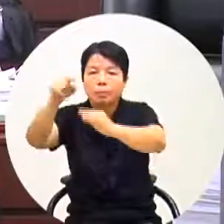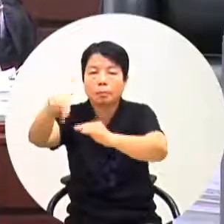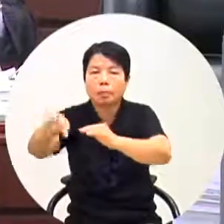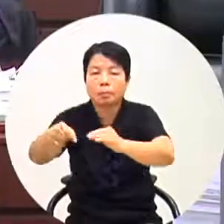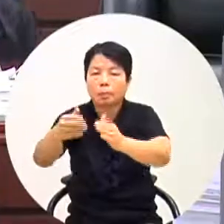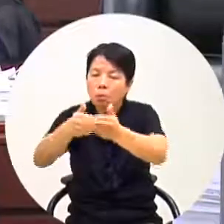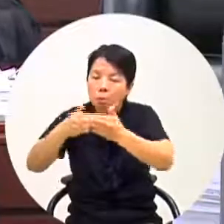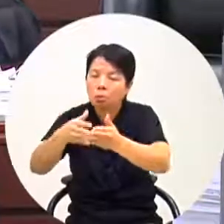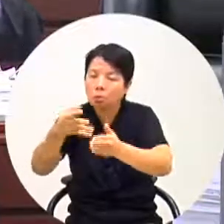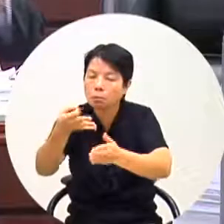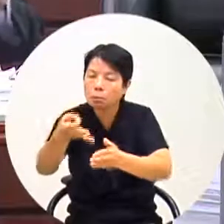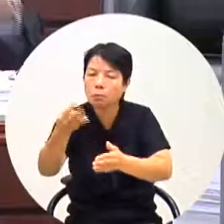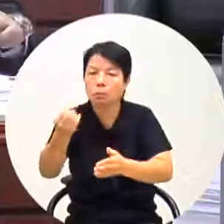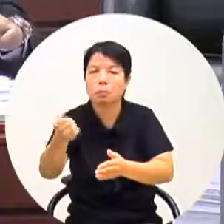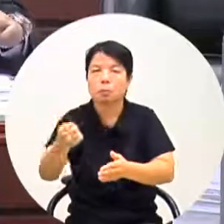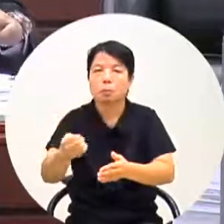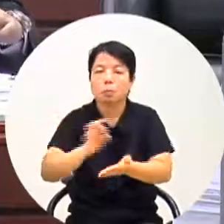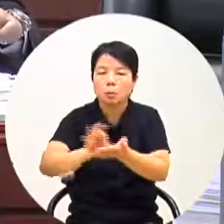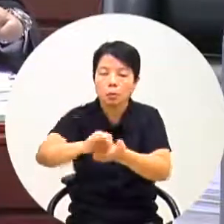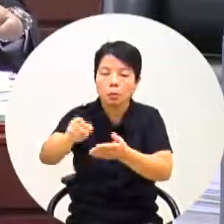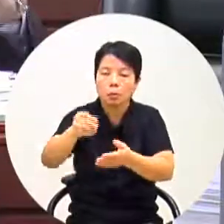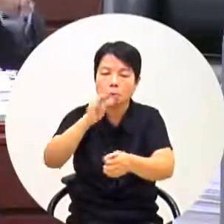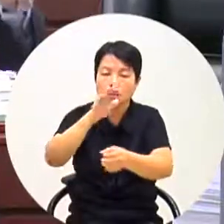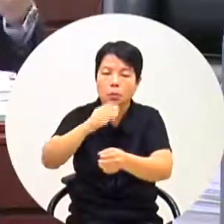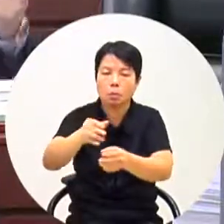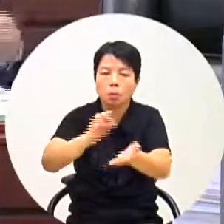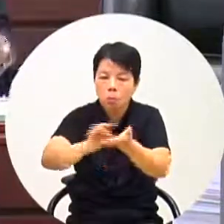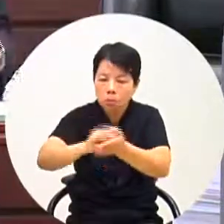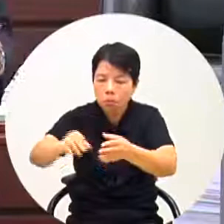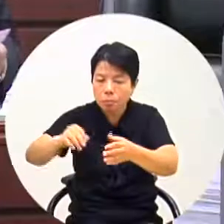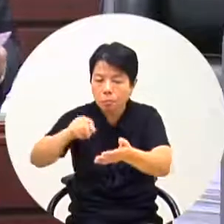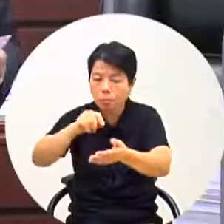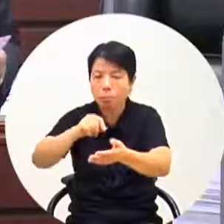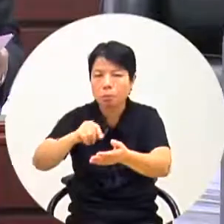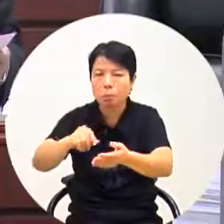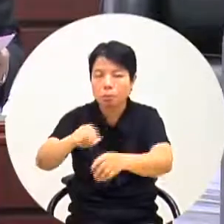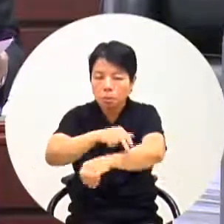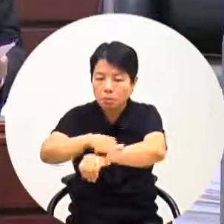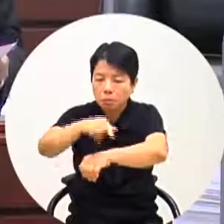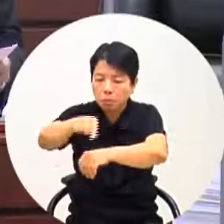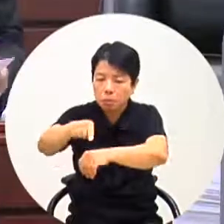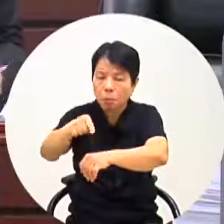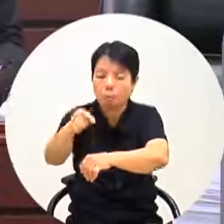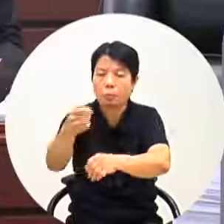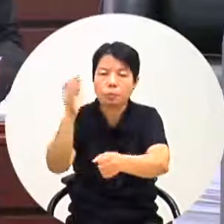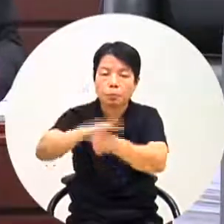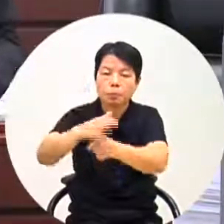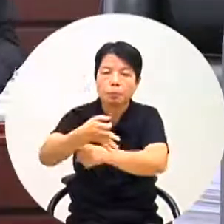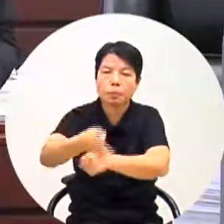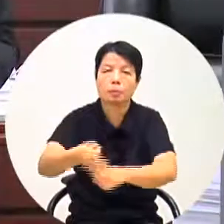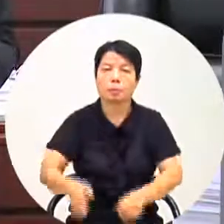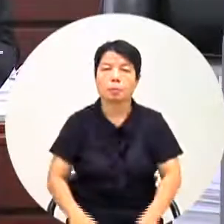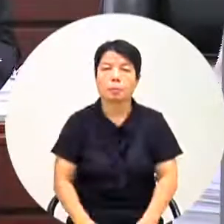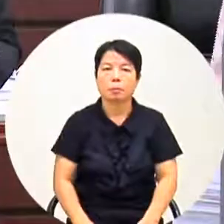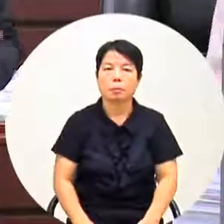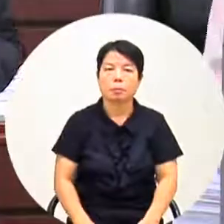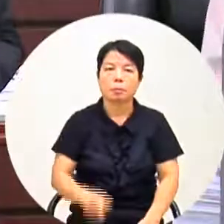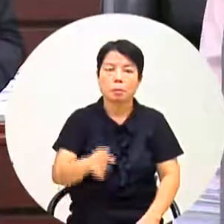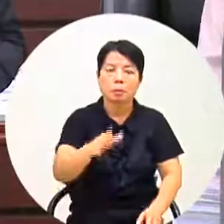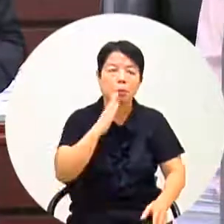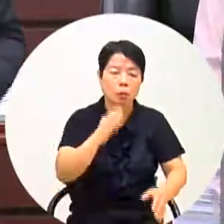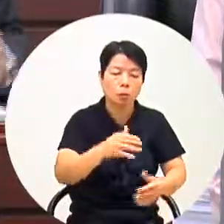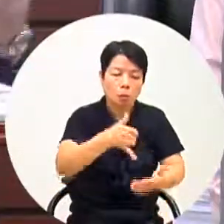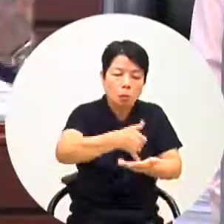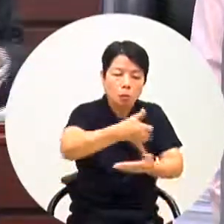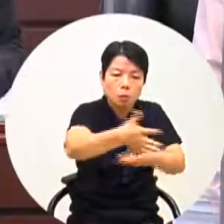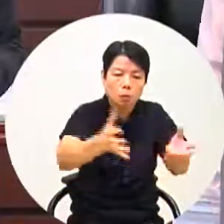多少钱，用这个方式来计算补偿费。所以这个原意是这样子。那第三个议员也提到所谓的弱势安置，这个我们